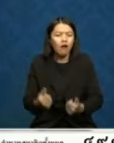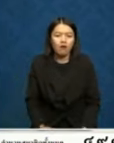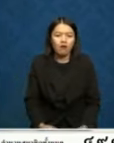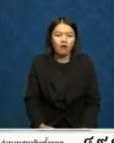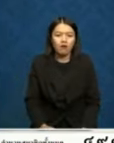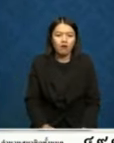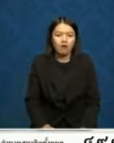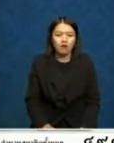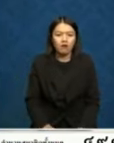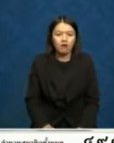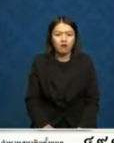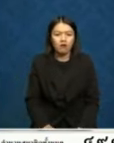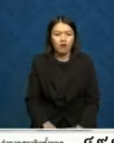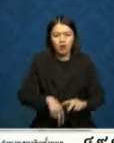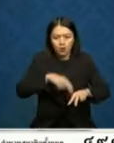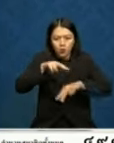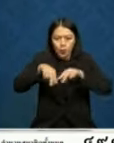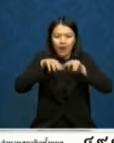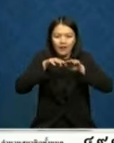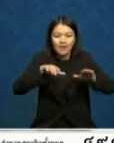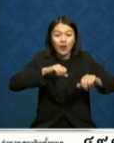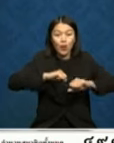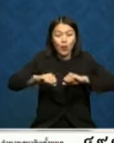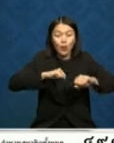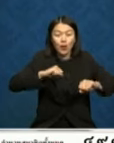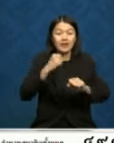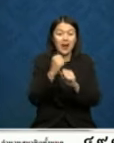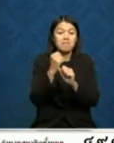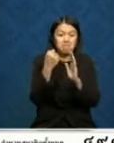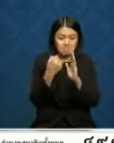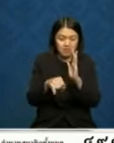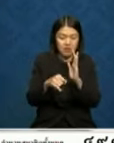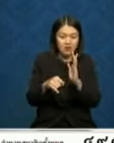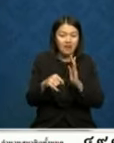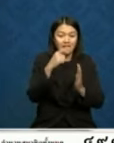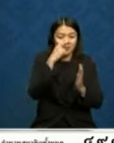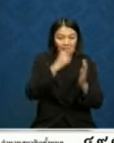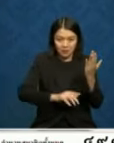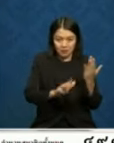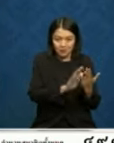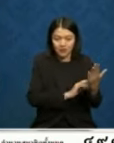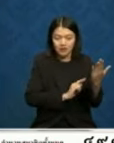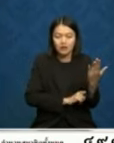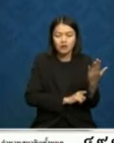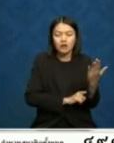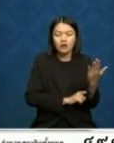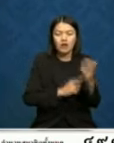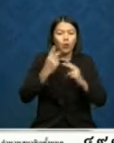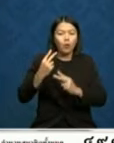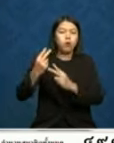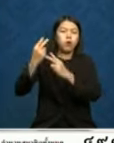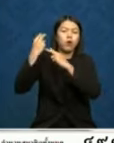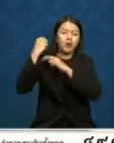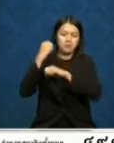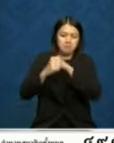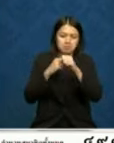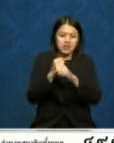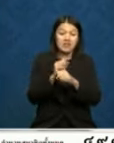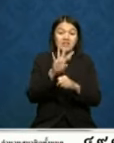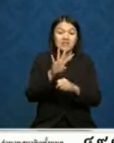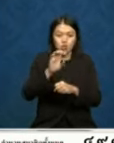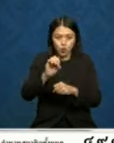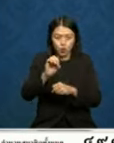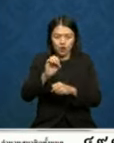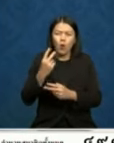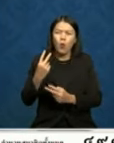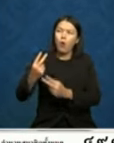ขึ้นกับการดูแลเด็กและเยาวชนที่กระทำความผิดในประเทศไทยเราจะย้อนไปก่อนปี40เรา